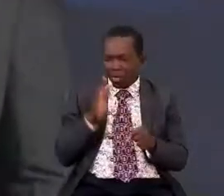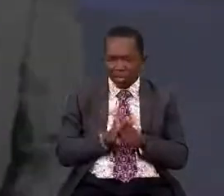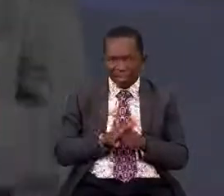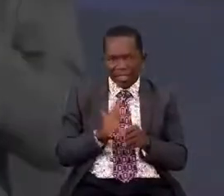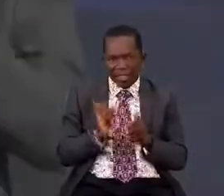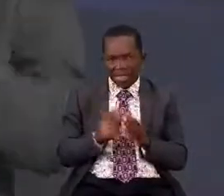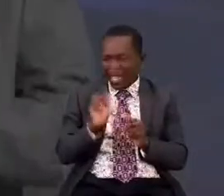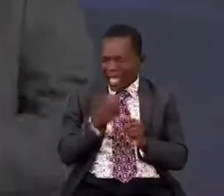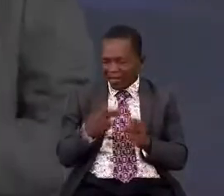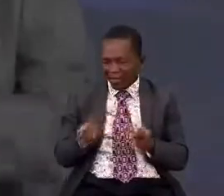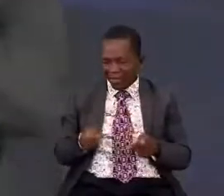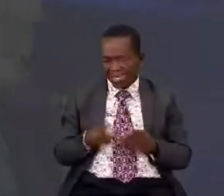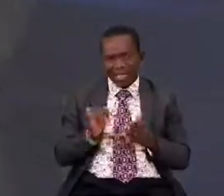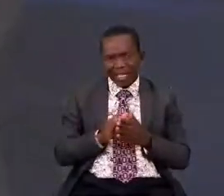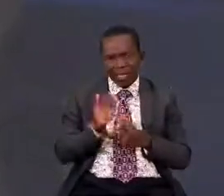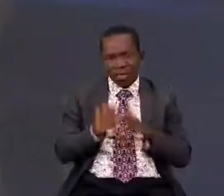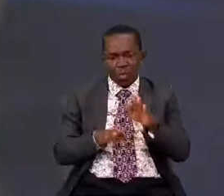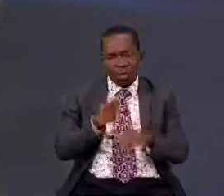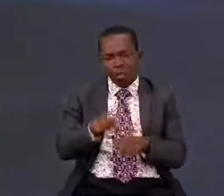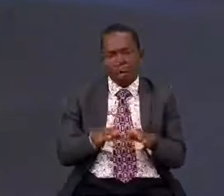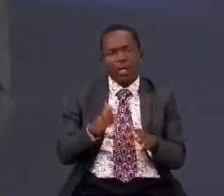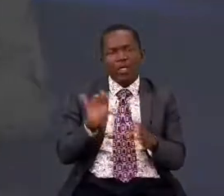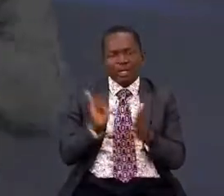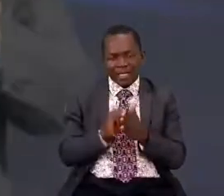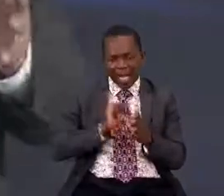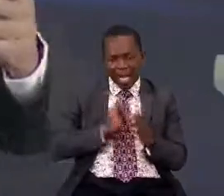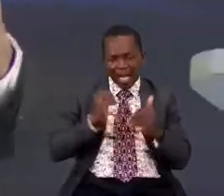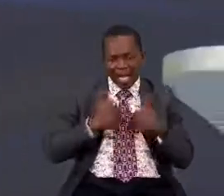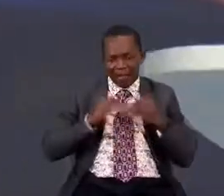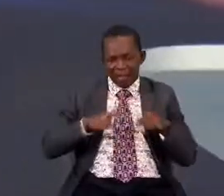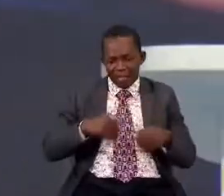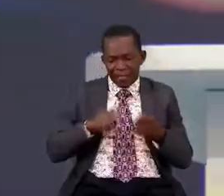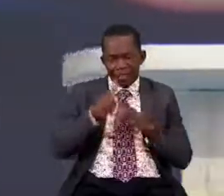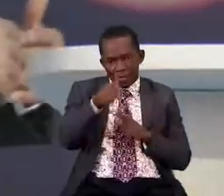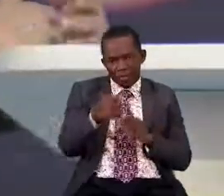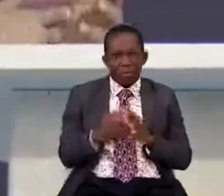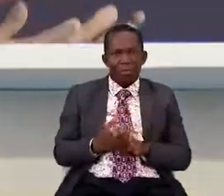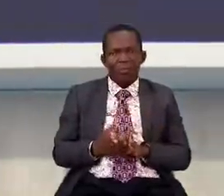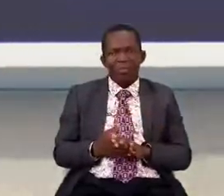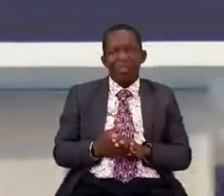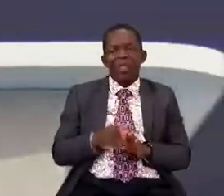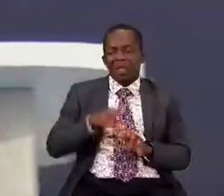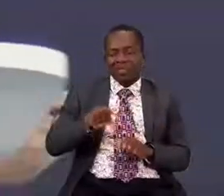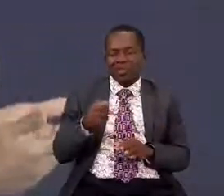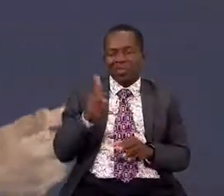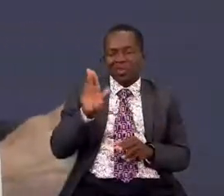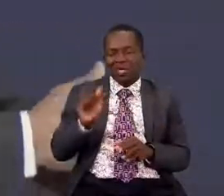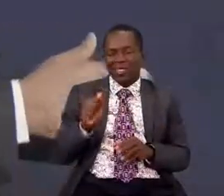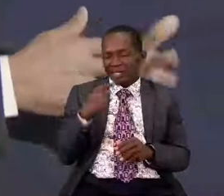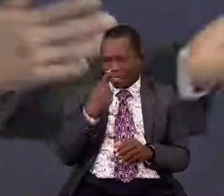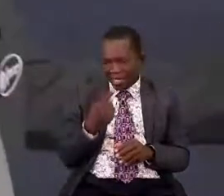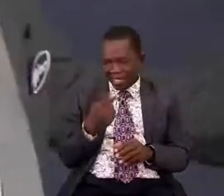dit, il ne me donne pas ça comme propriété personnelle. Il me donne cela